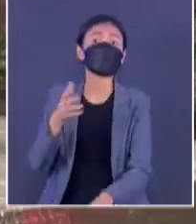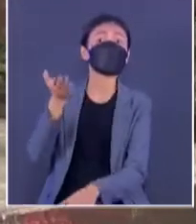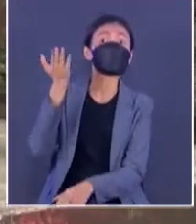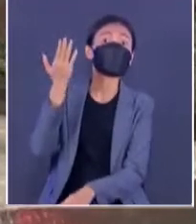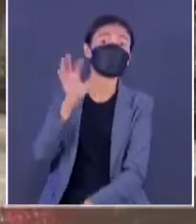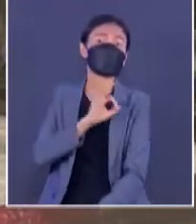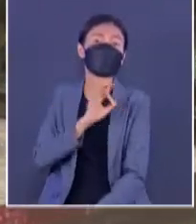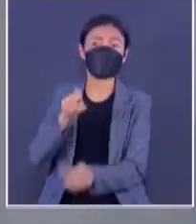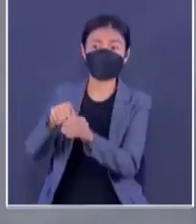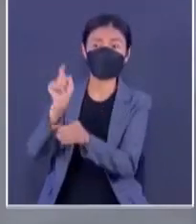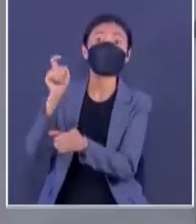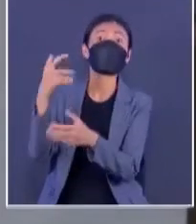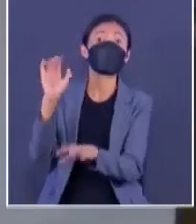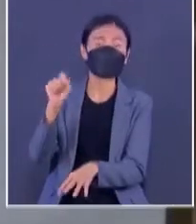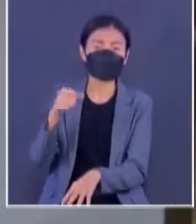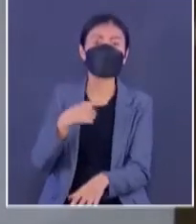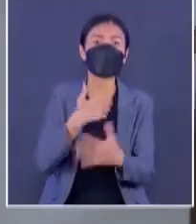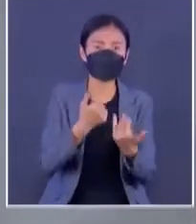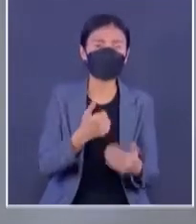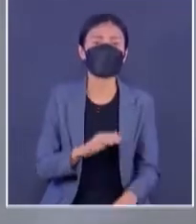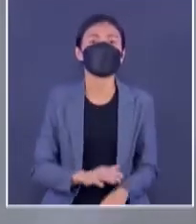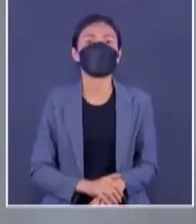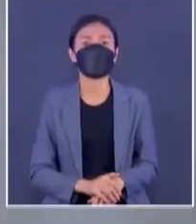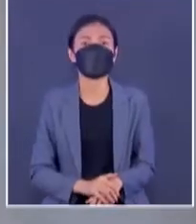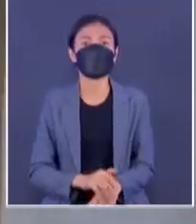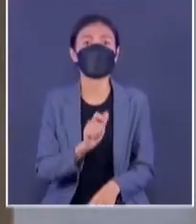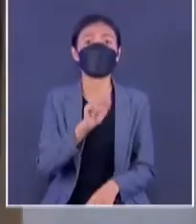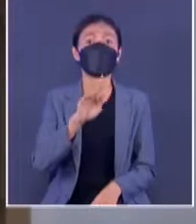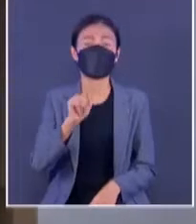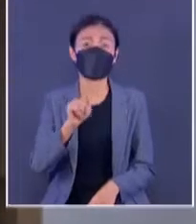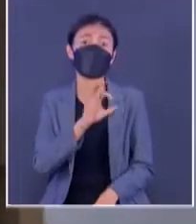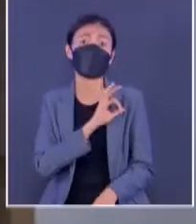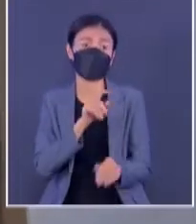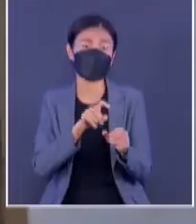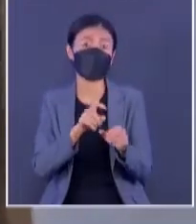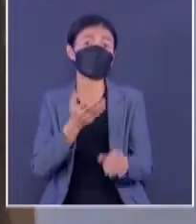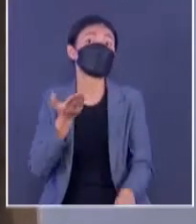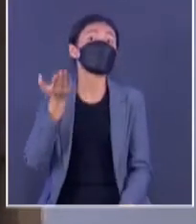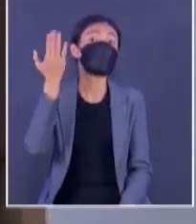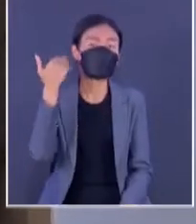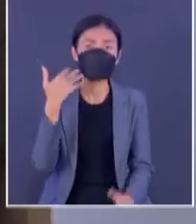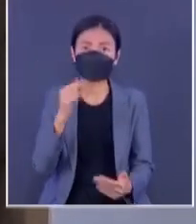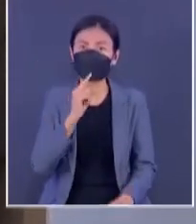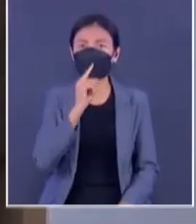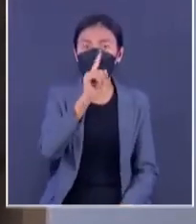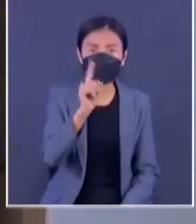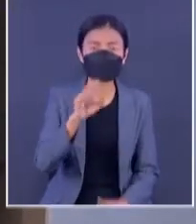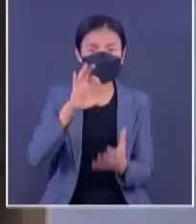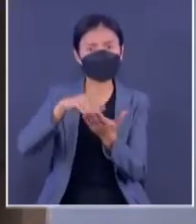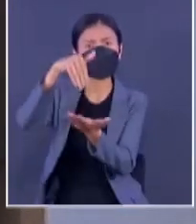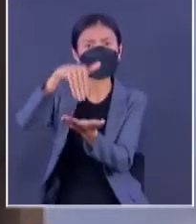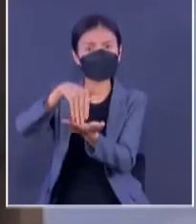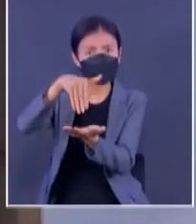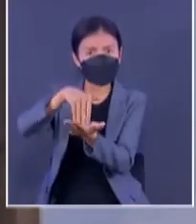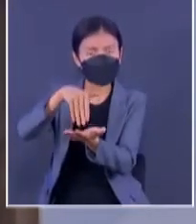รัมย์ไปร้องเรียนนะครับเขาก็ร้องเรียนผ่านสื่อว่าการสร้างห้องน้ำชั่วคราวที่สถานที่กักกันผู้ติดเชื้อโควิด-19 ที่โร